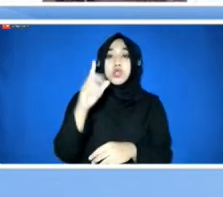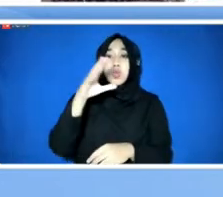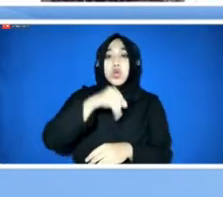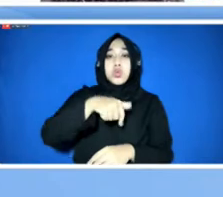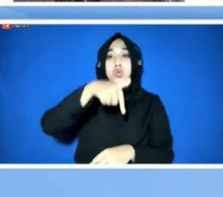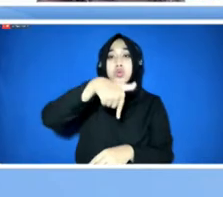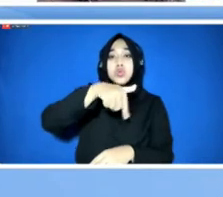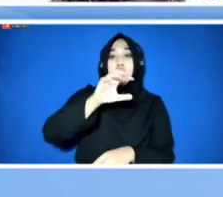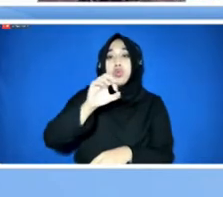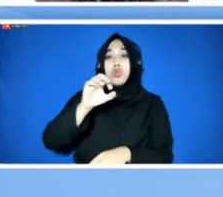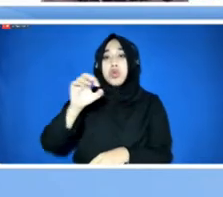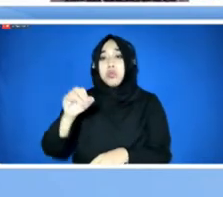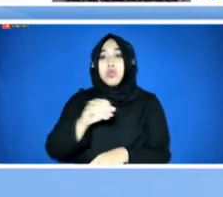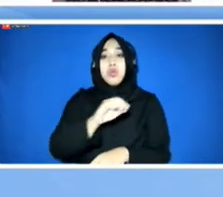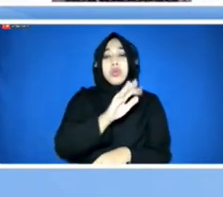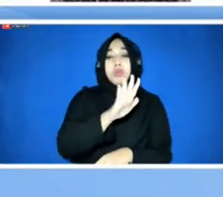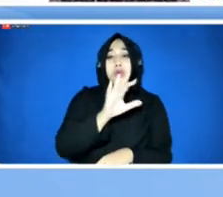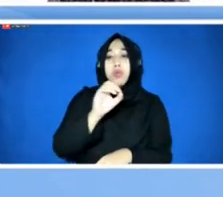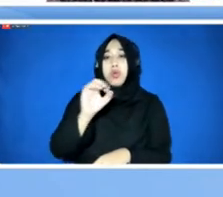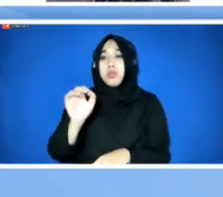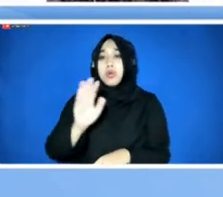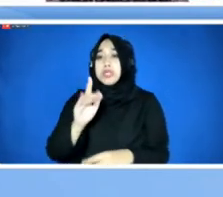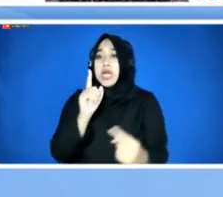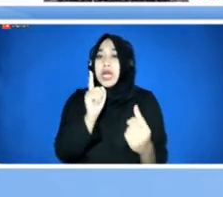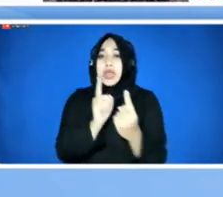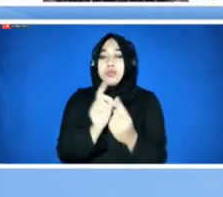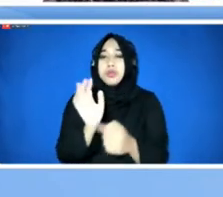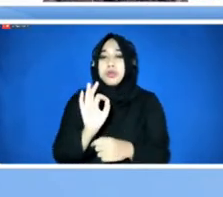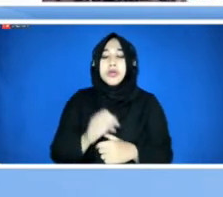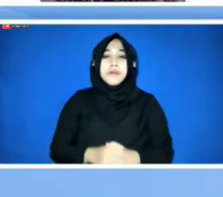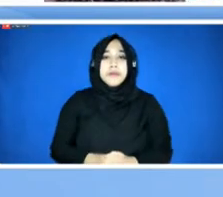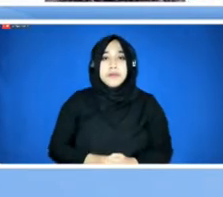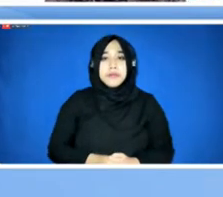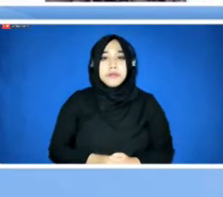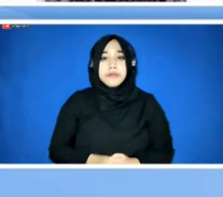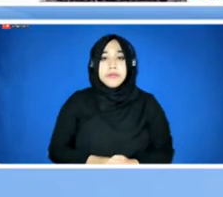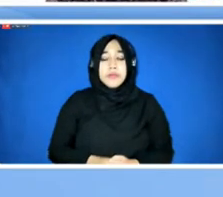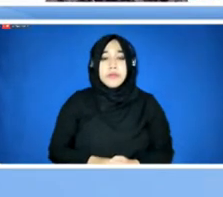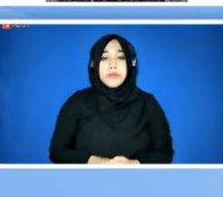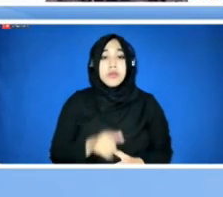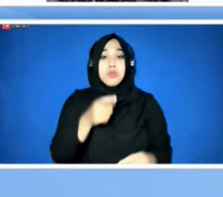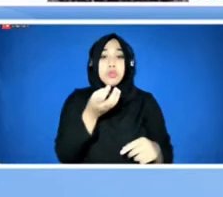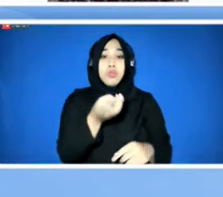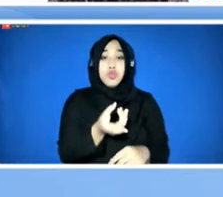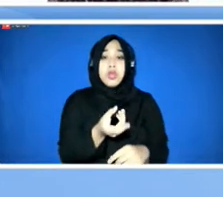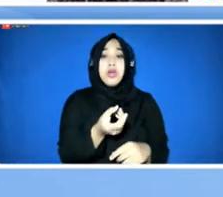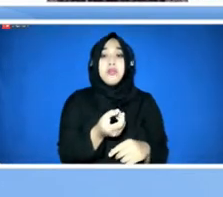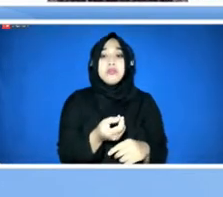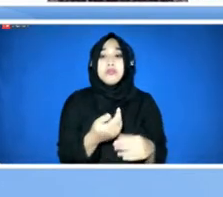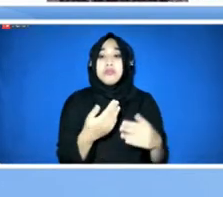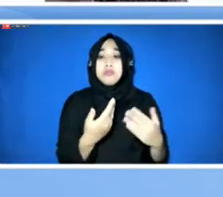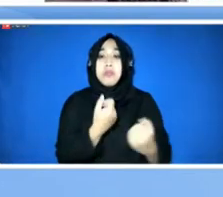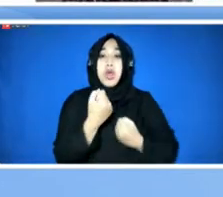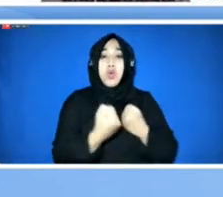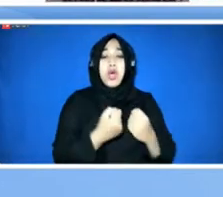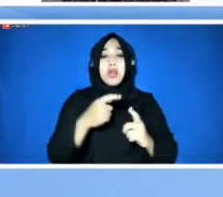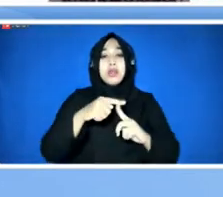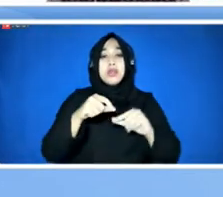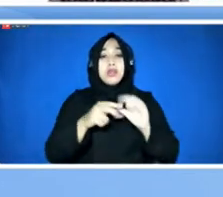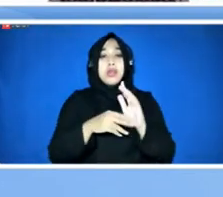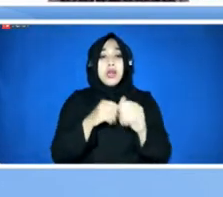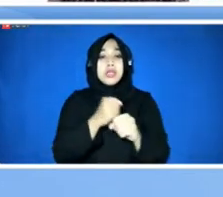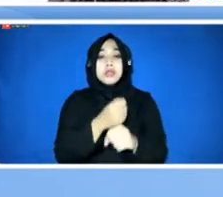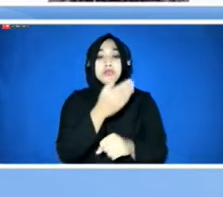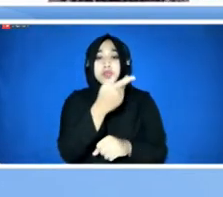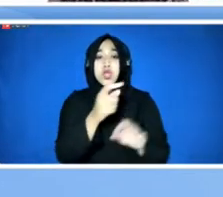2 hari 150.000, ke orang-orang itu yang ditemukan. Next lagi, itu memudahkan efisiensi kita dalam melakukan tracing. Ini salah satu model yang